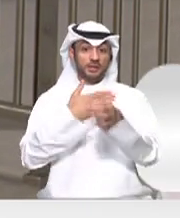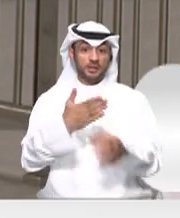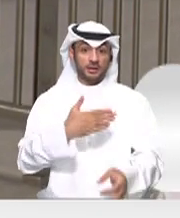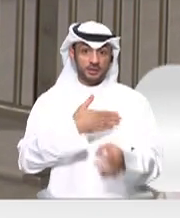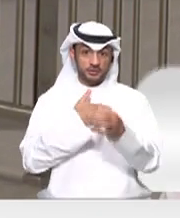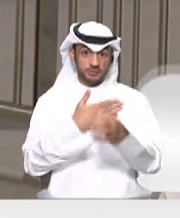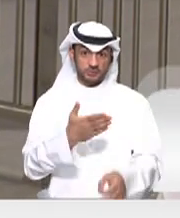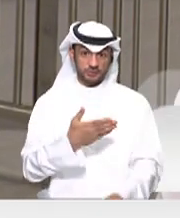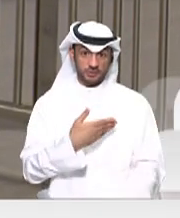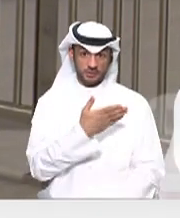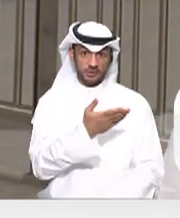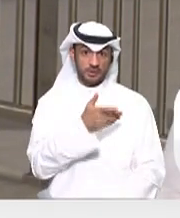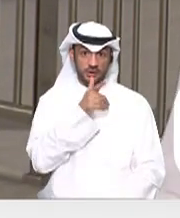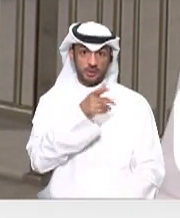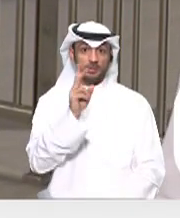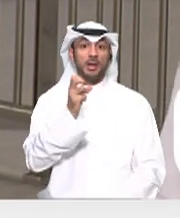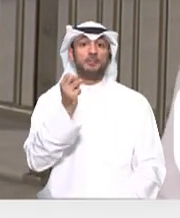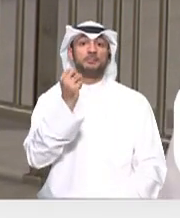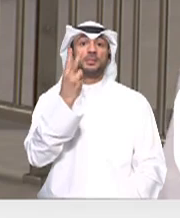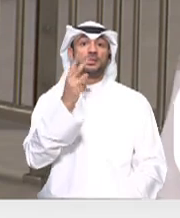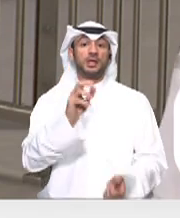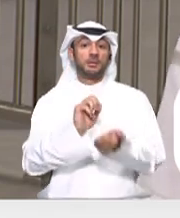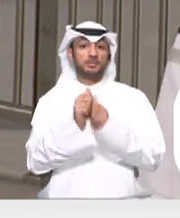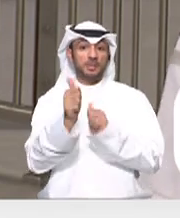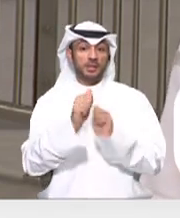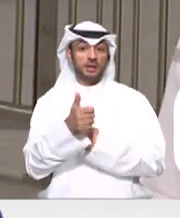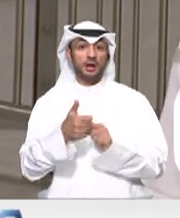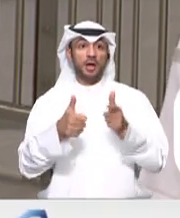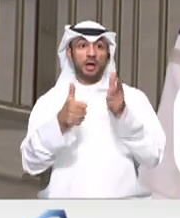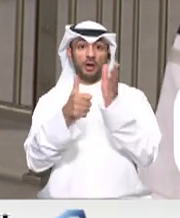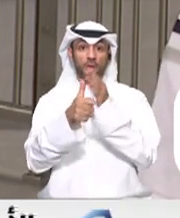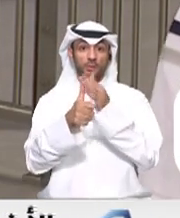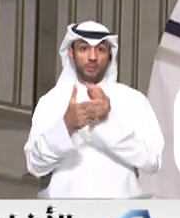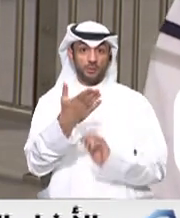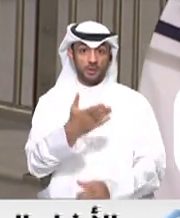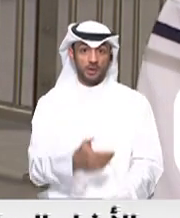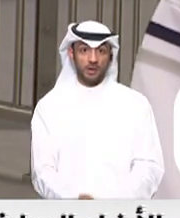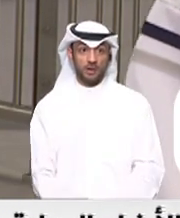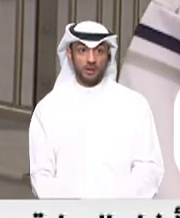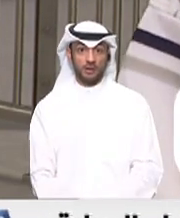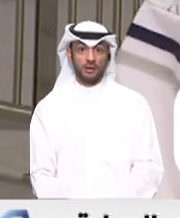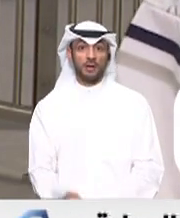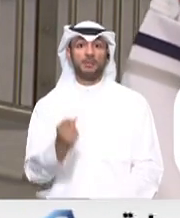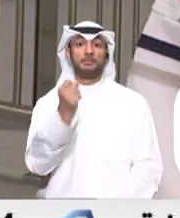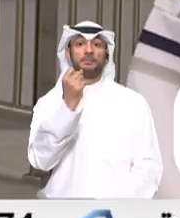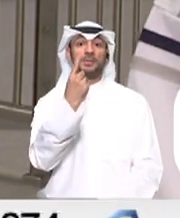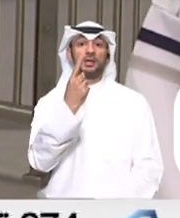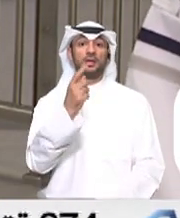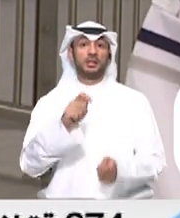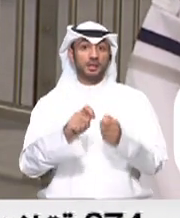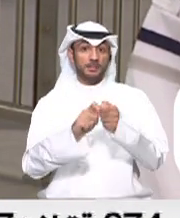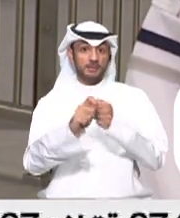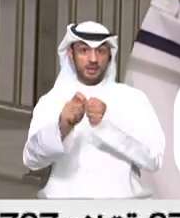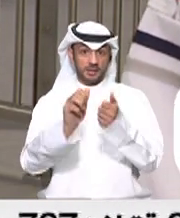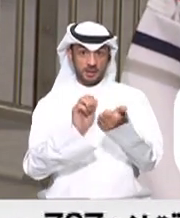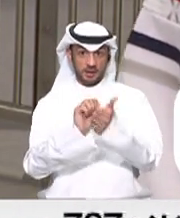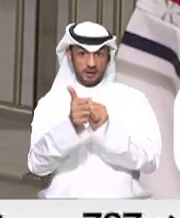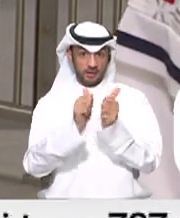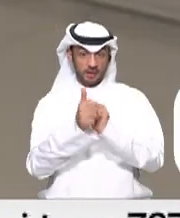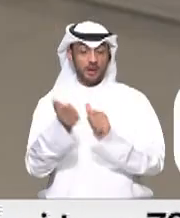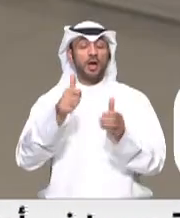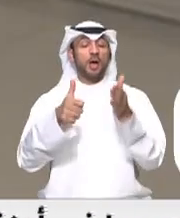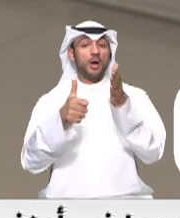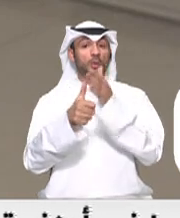الطاوله و 200 متر الاول و و 100 متر شو اسمه هم